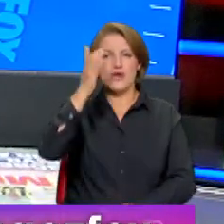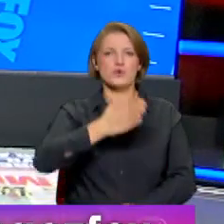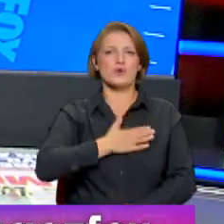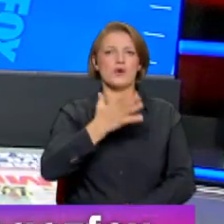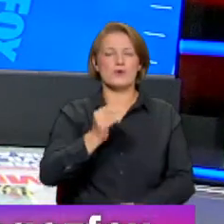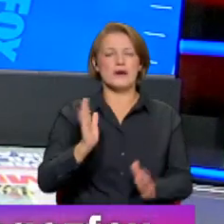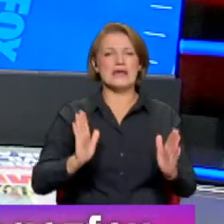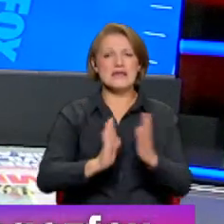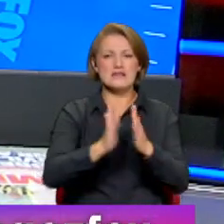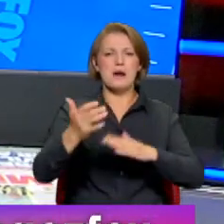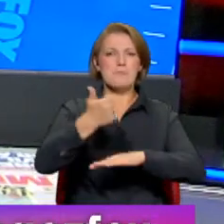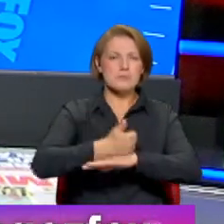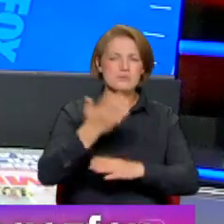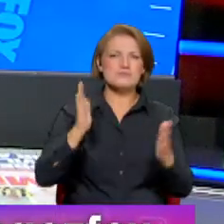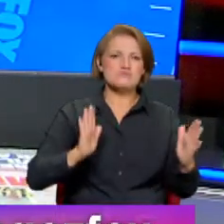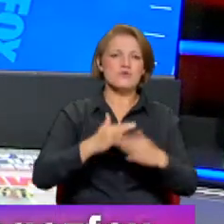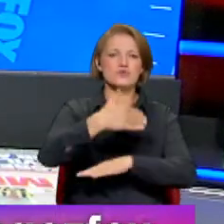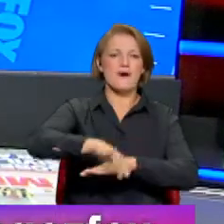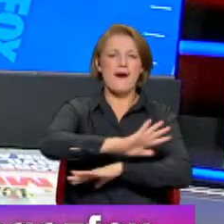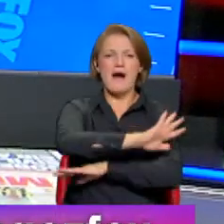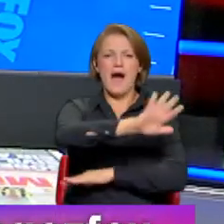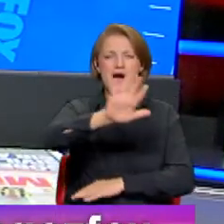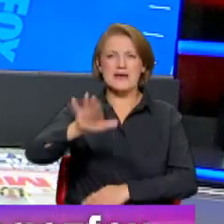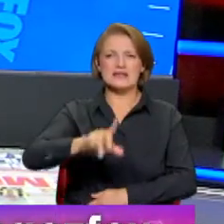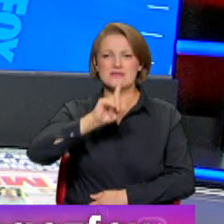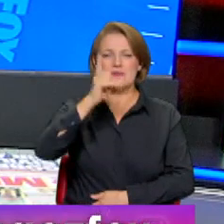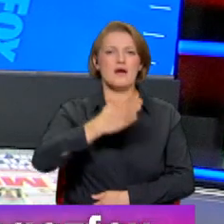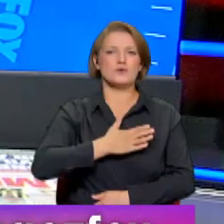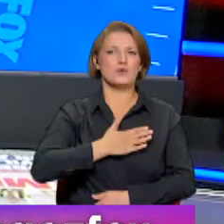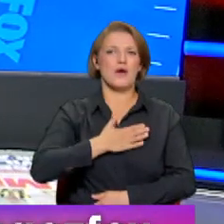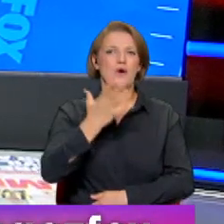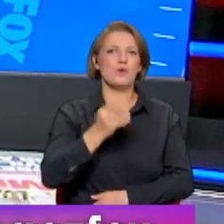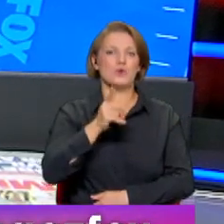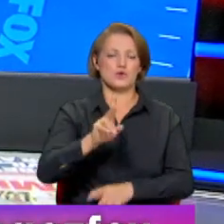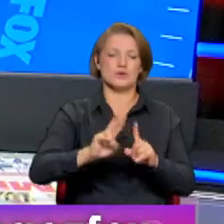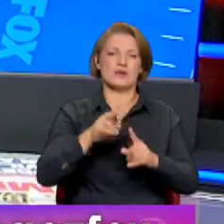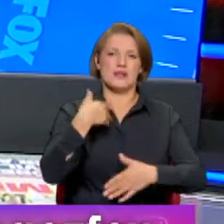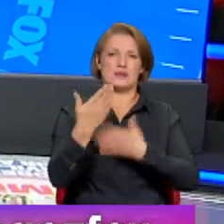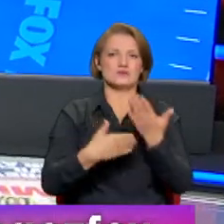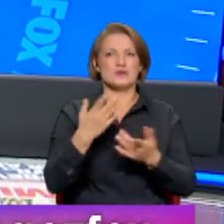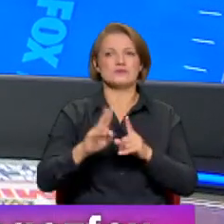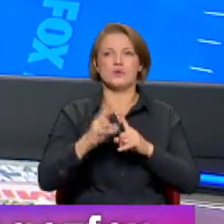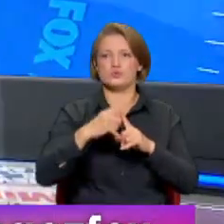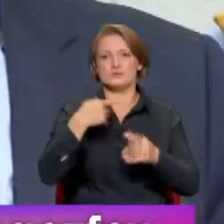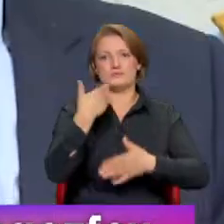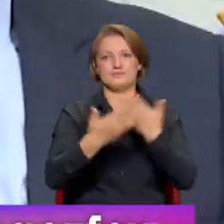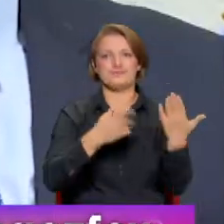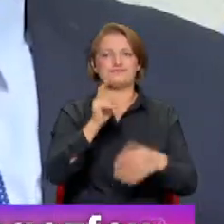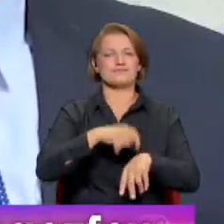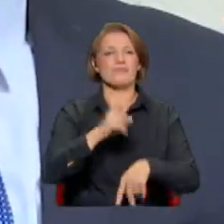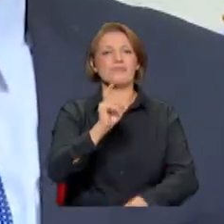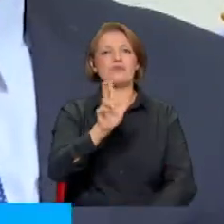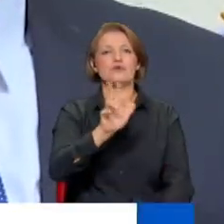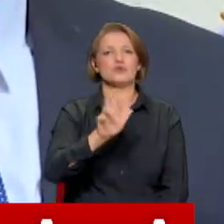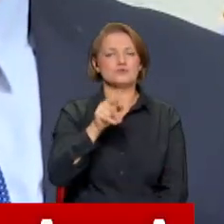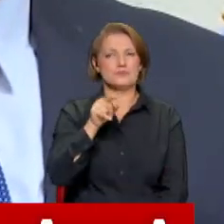İktidarıyla, muhalefetiyle, sokaktaki herkes bu saldırının ardından tek yürek oldu. O notlarımızı ileteceğiz. 9.30